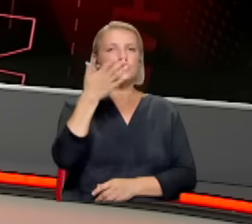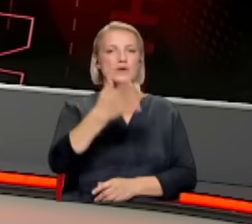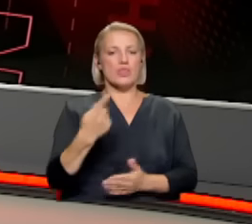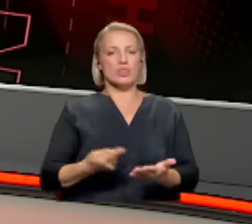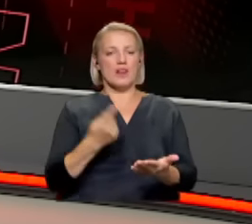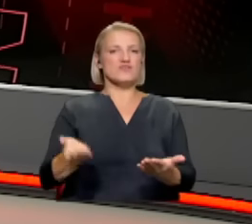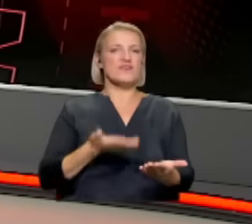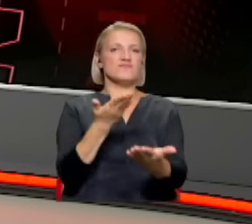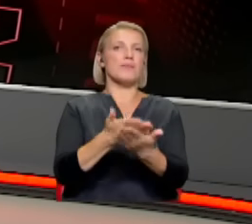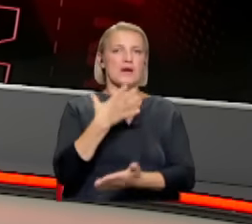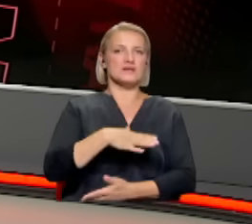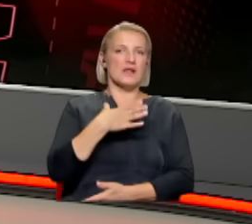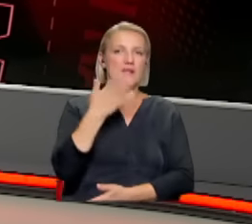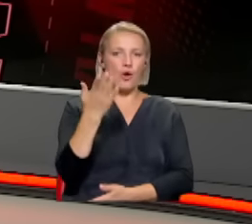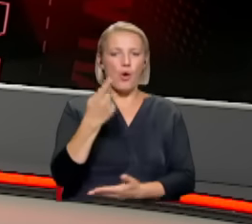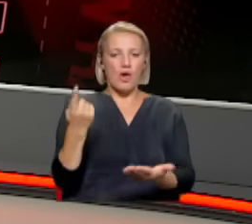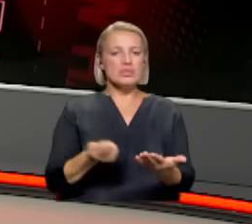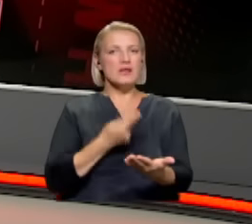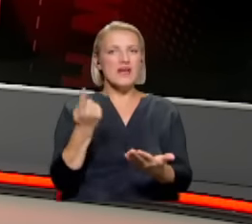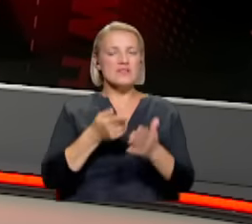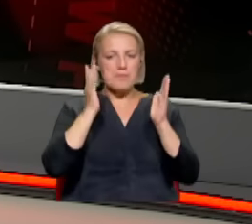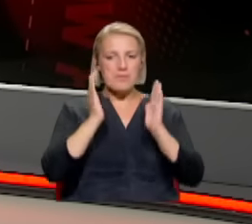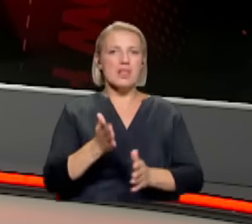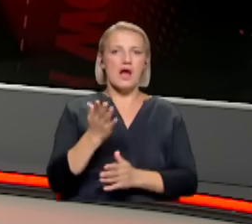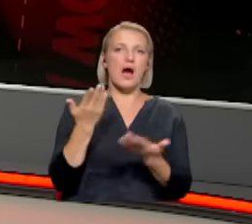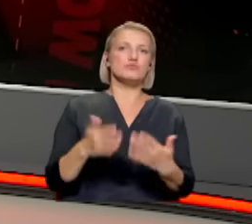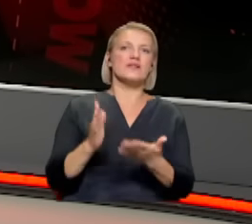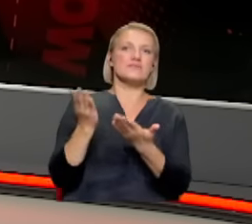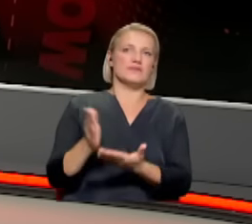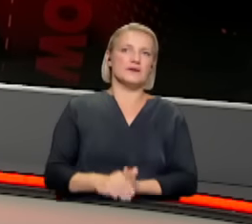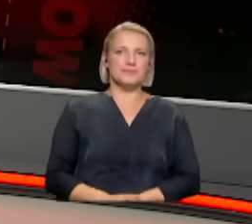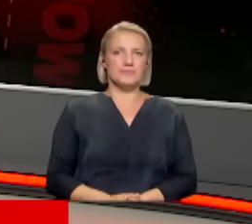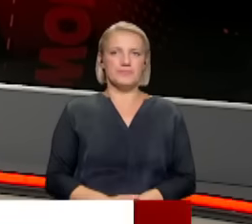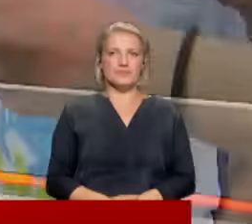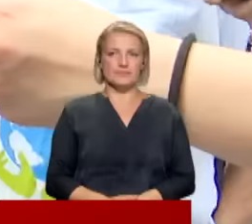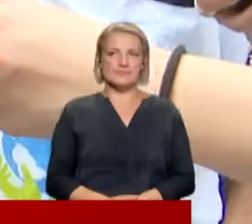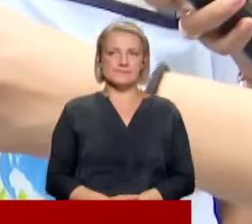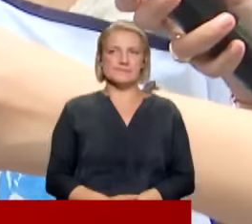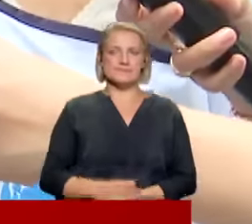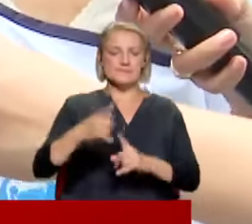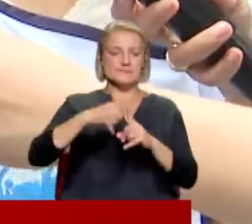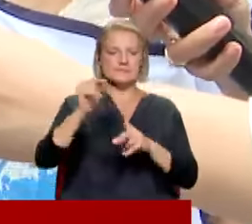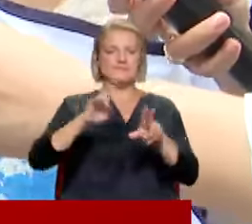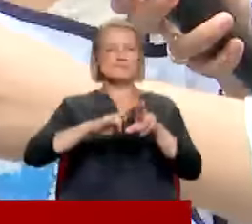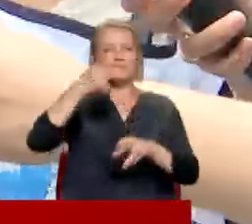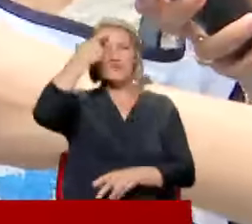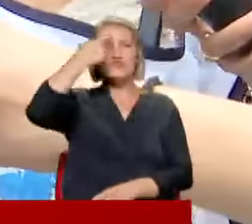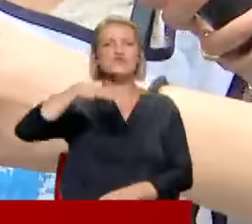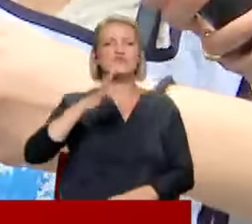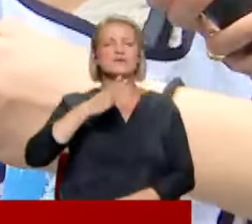dilekçe vermek istediler O dilekçeleri bile kabul edilmedi tüek şaşırma